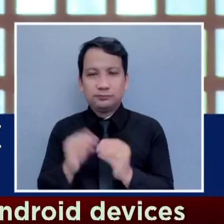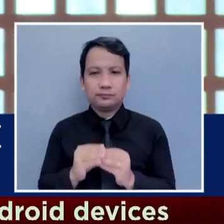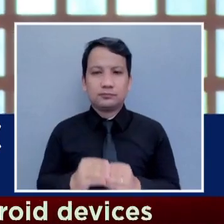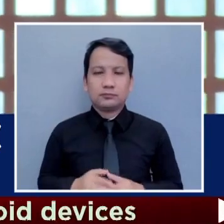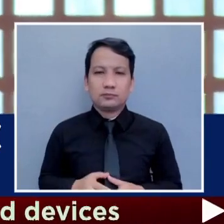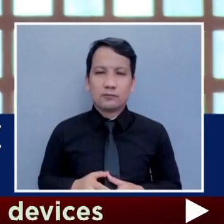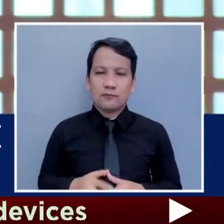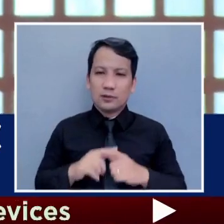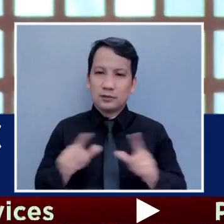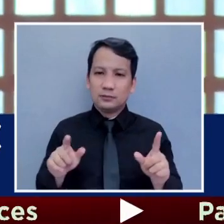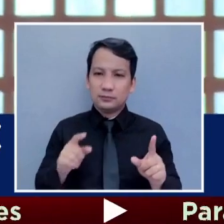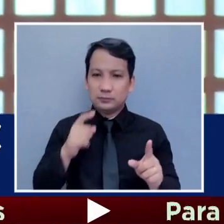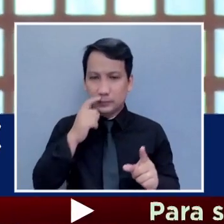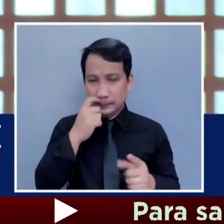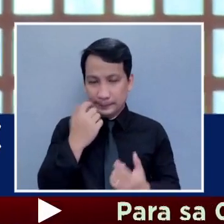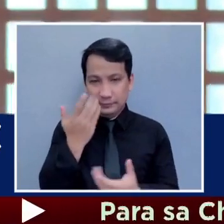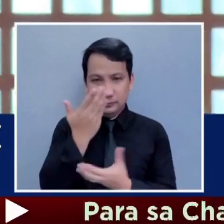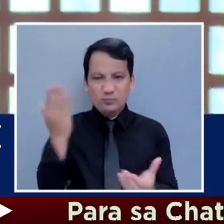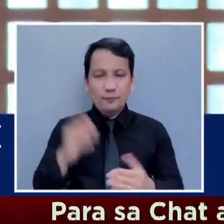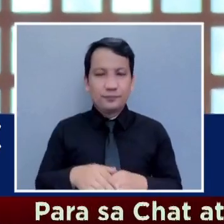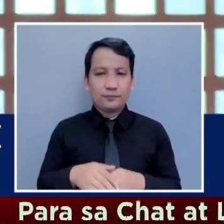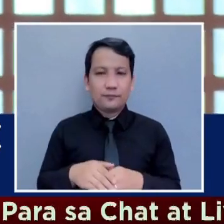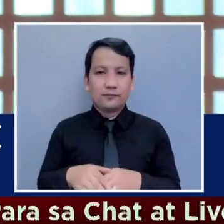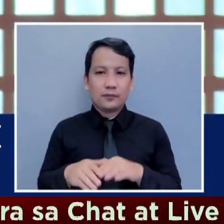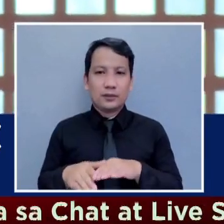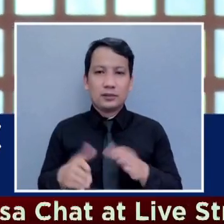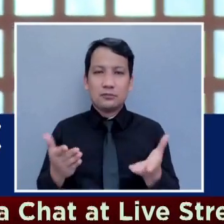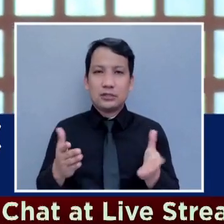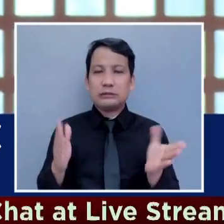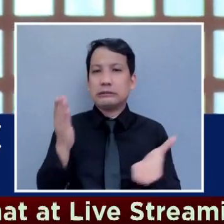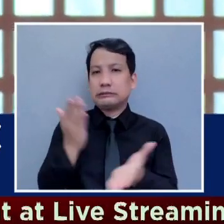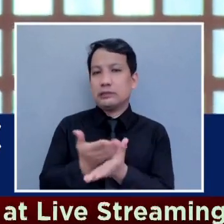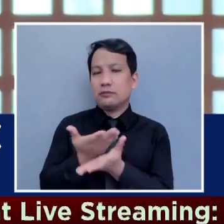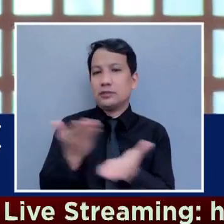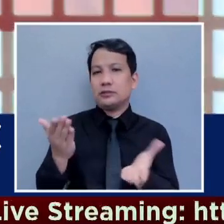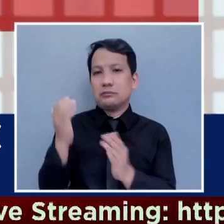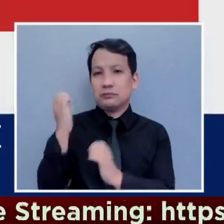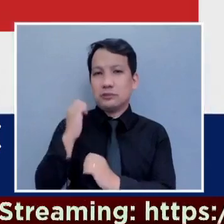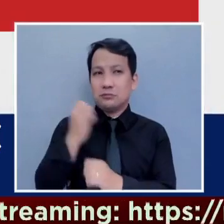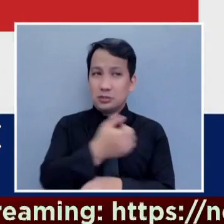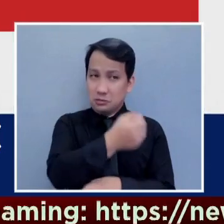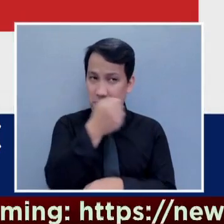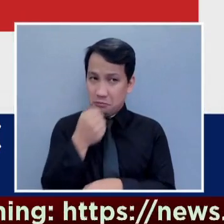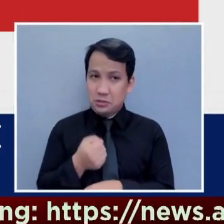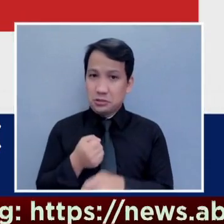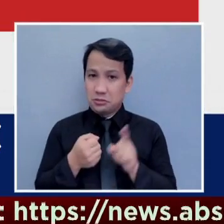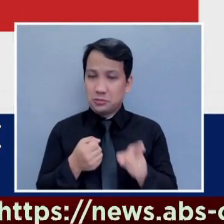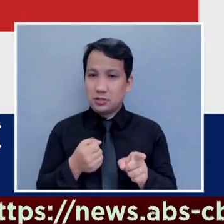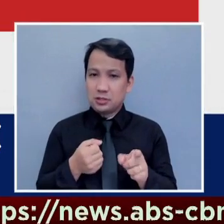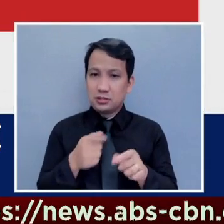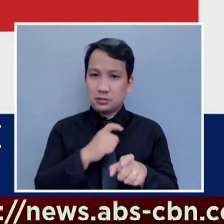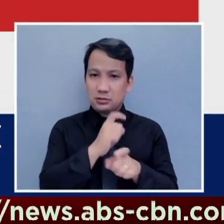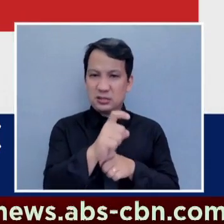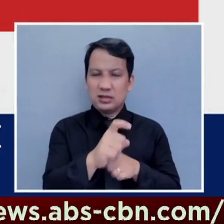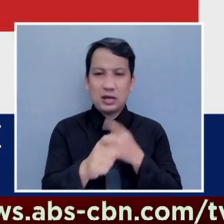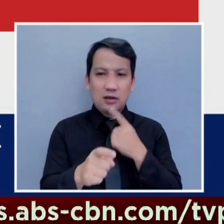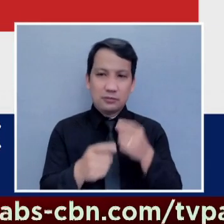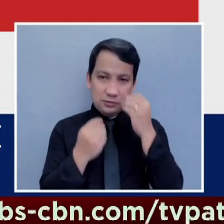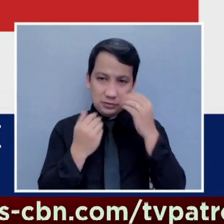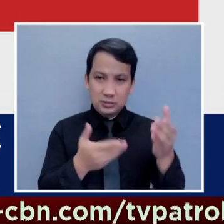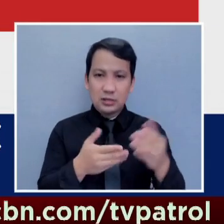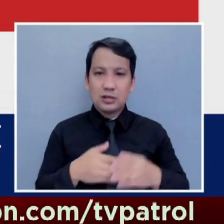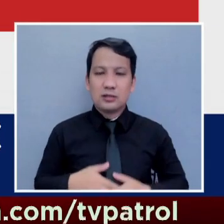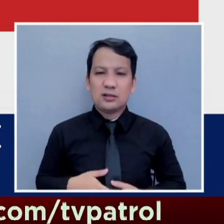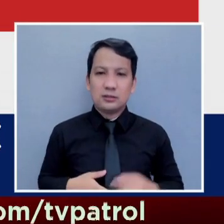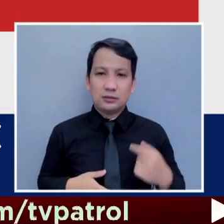Pero dakong hapon na yung araw, biglang tinultupan ni Escudero ang pag-asa ni Pimentel. Sa isang text message, siniguro ni Escudero